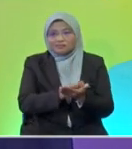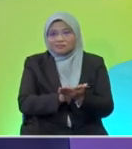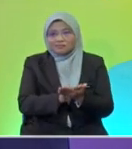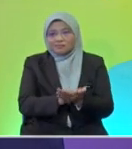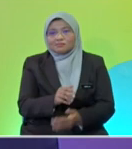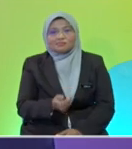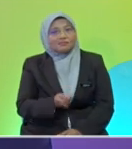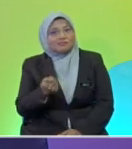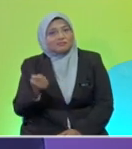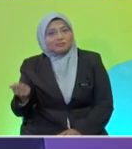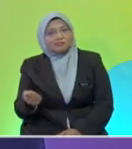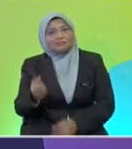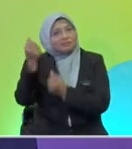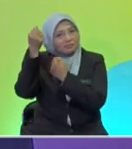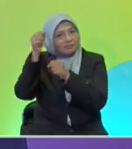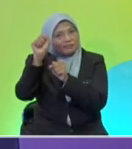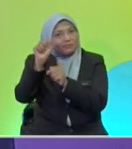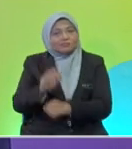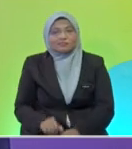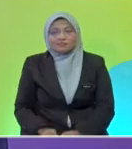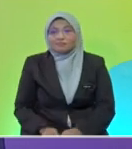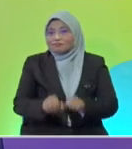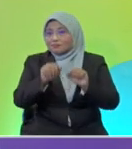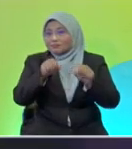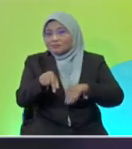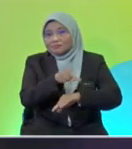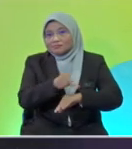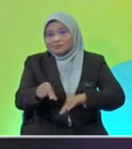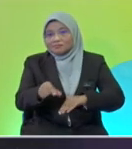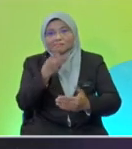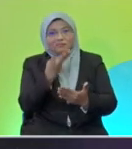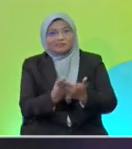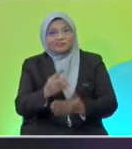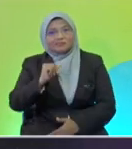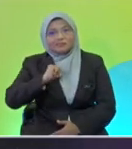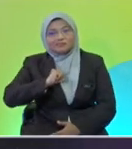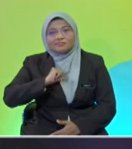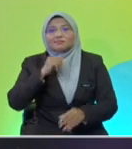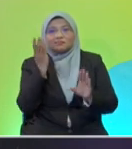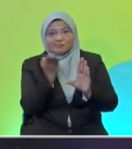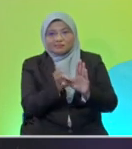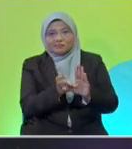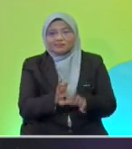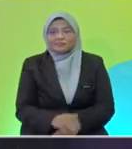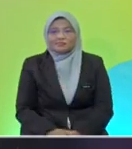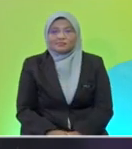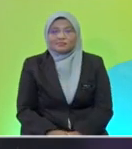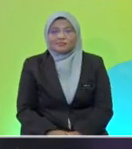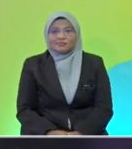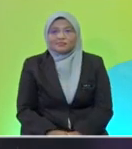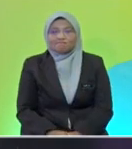tak salah menggunakan uang Simpannya mereka di bank bye nampaknya Cikgu jangan lupa